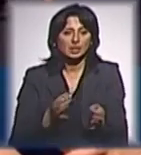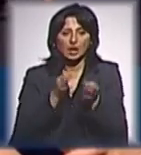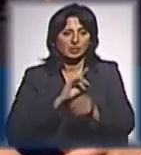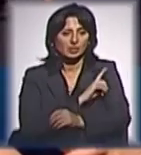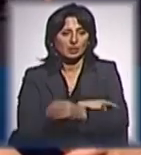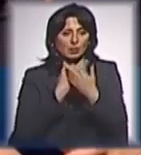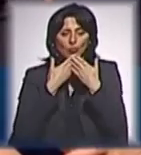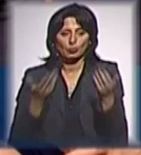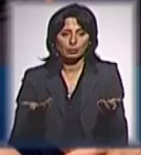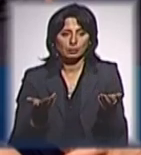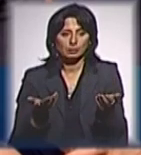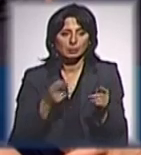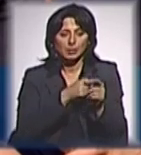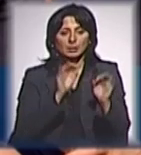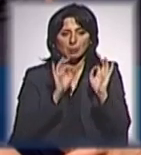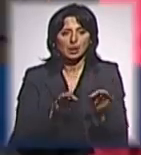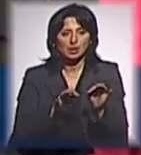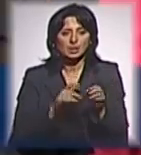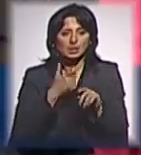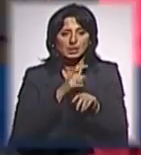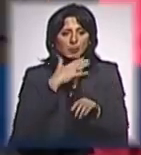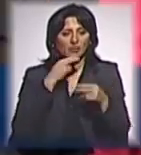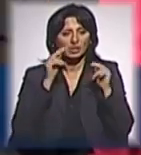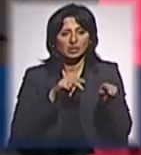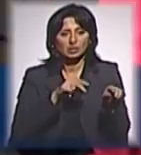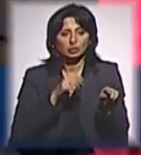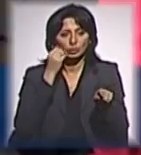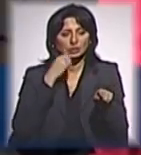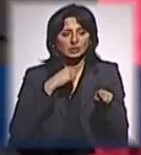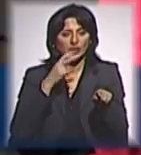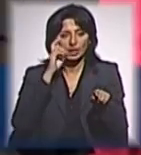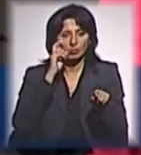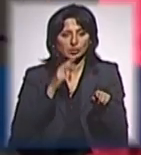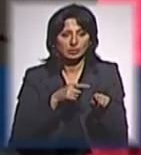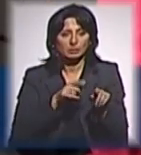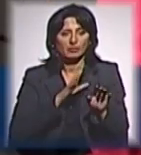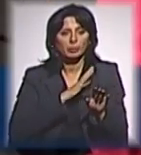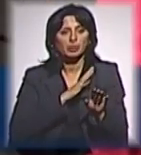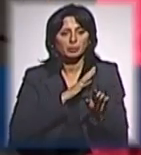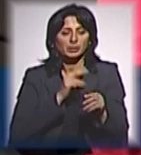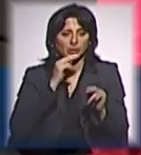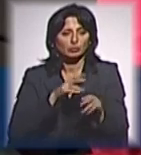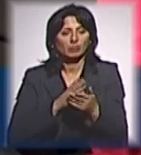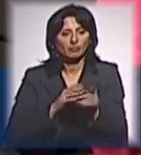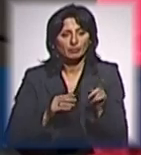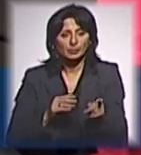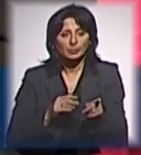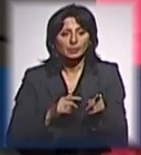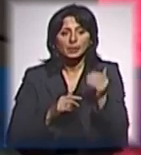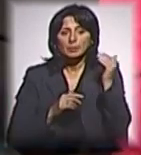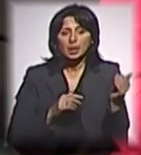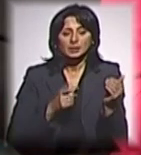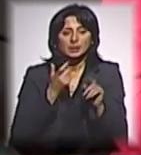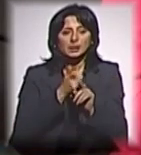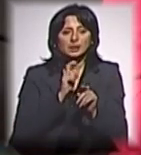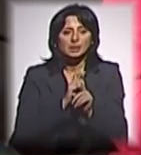არანაირი ძალა აღარ ქონდა, იმიტომ რომ მათ მართლაც ძალიან ბევრი დანაშაული აქვს წინა ხელისუფლებაში ყოფნის პერიოდში ჩადენილი. მათ